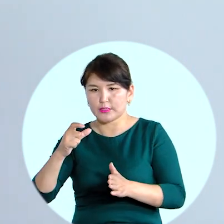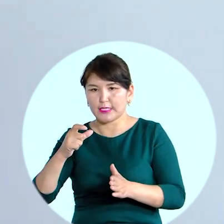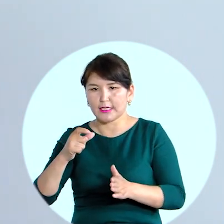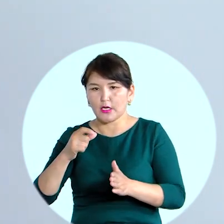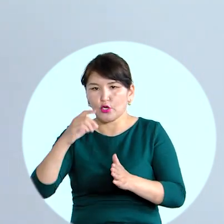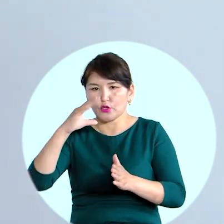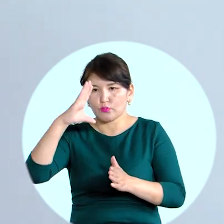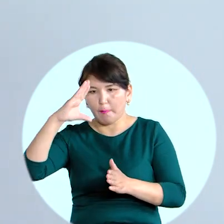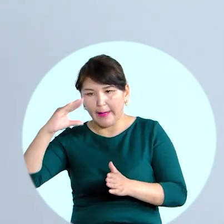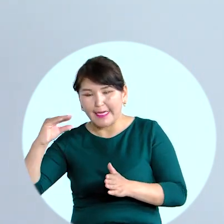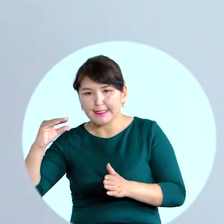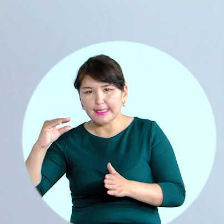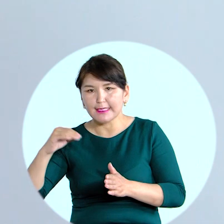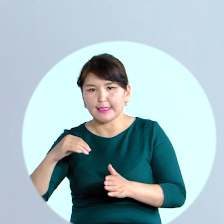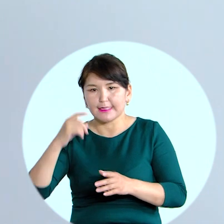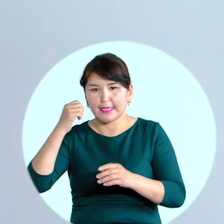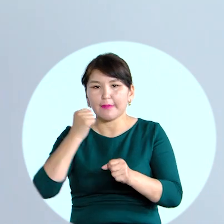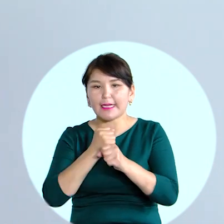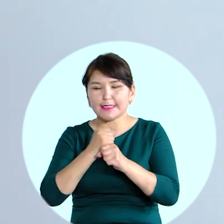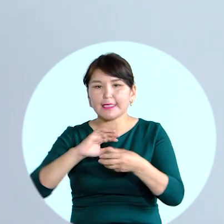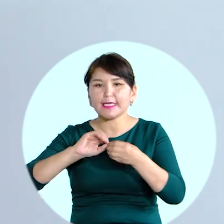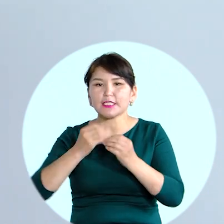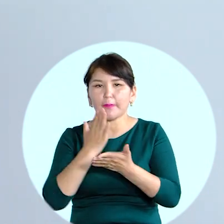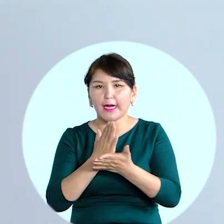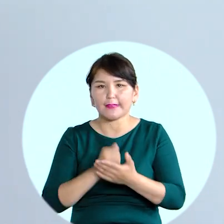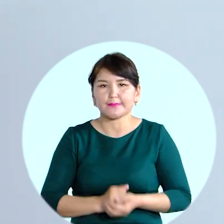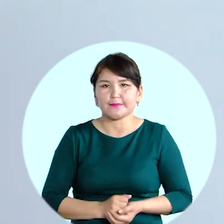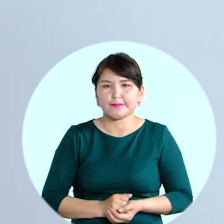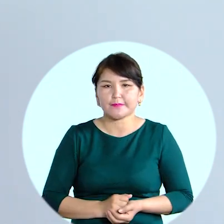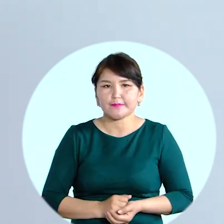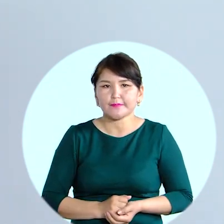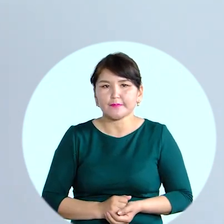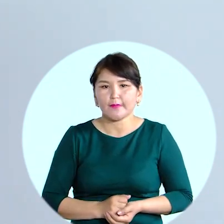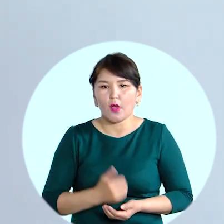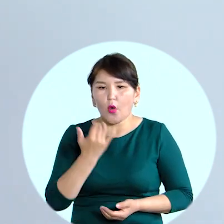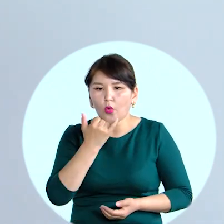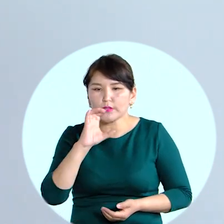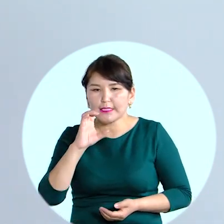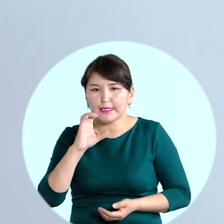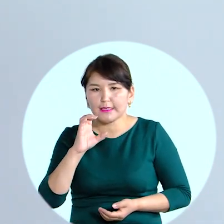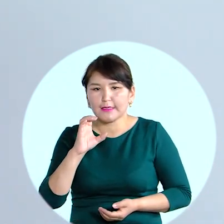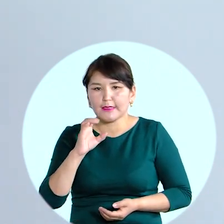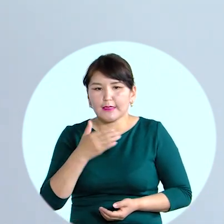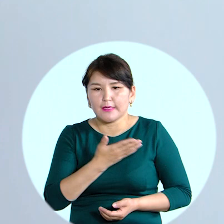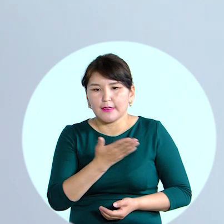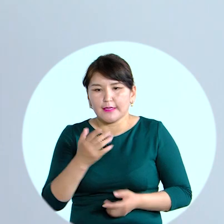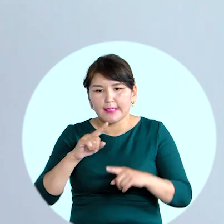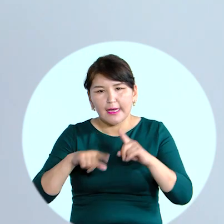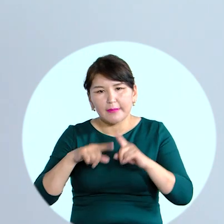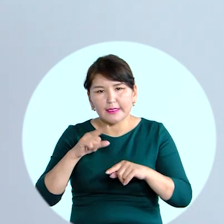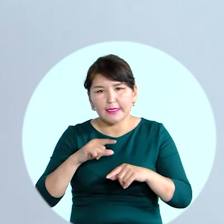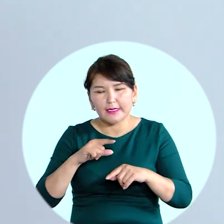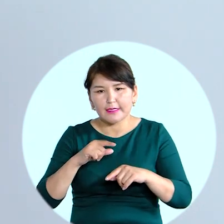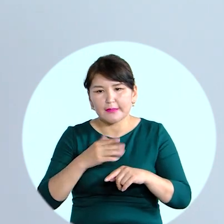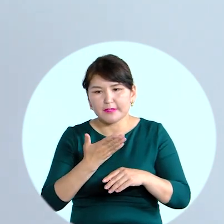хүрээнд шаардлага хангаагүй усны хөөсөр хэрэглэж байгаа хүн амын тоог багасгах зорилтыг бол манай ус нэвшүүлээд энэ